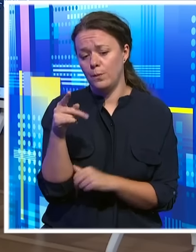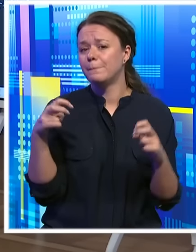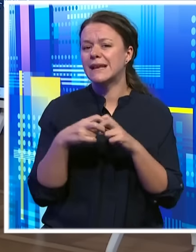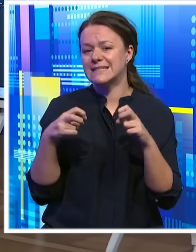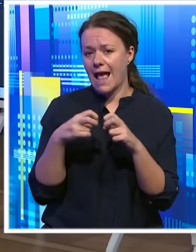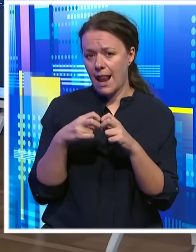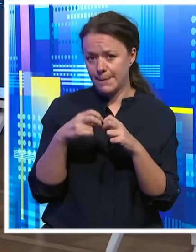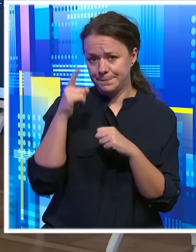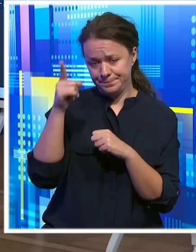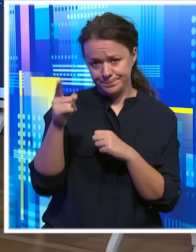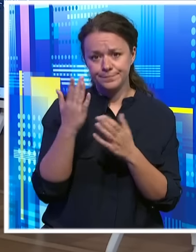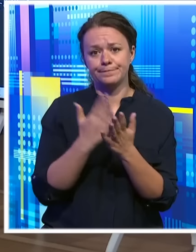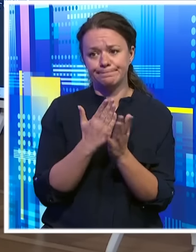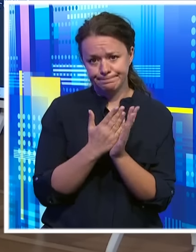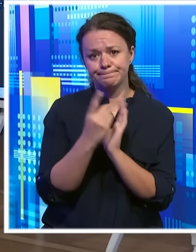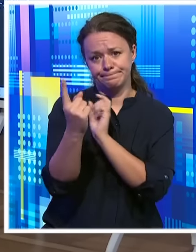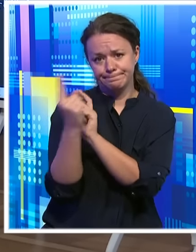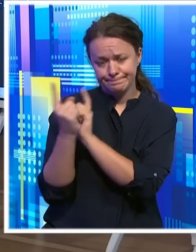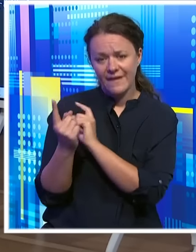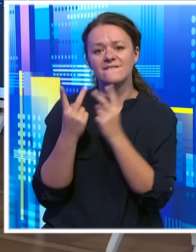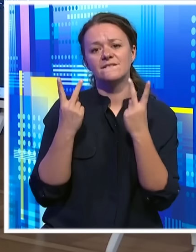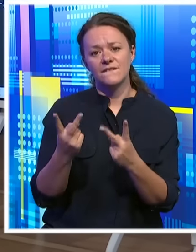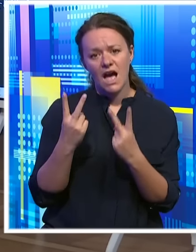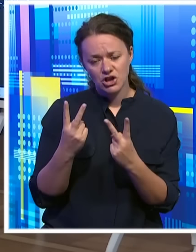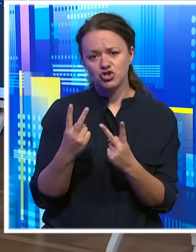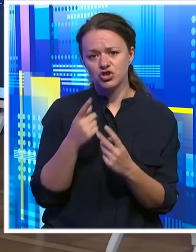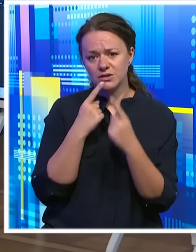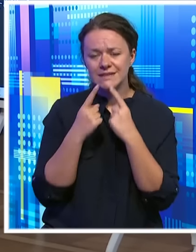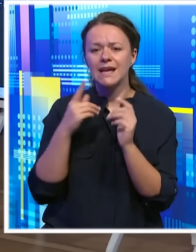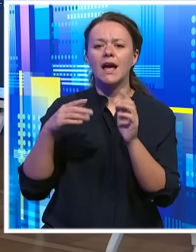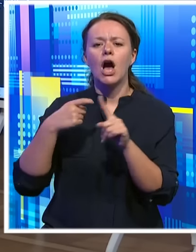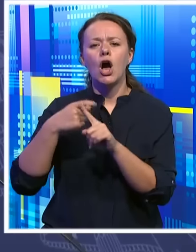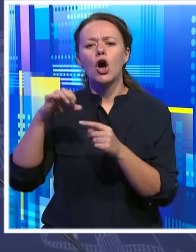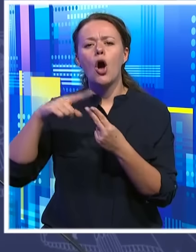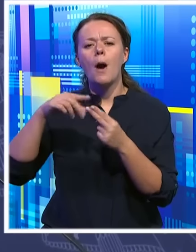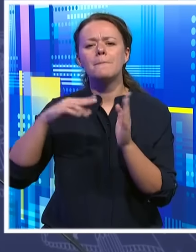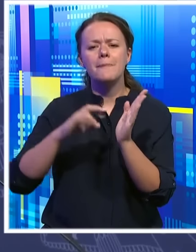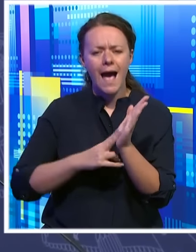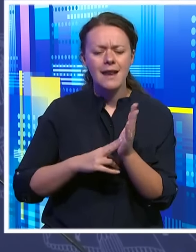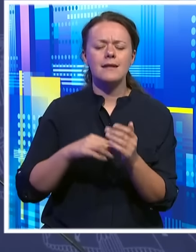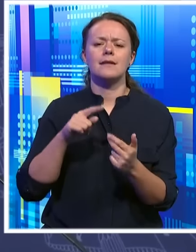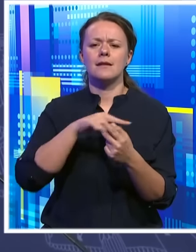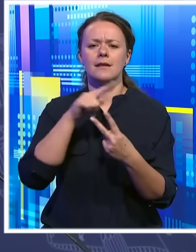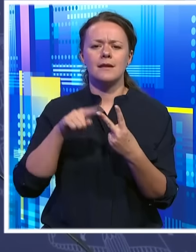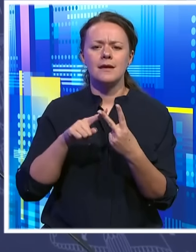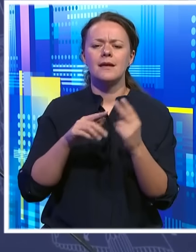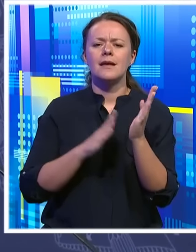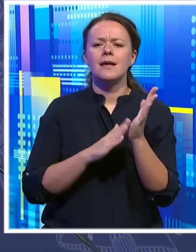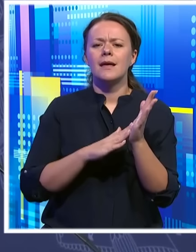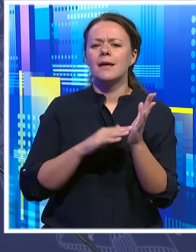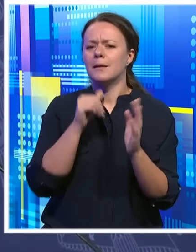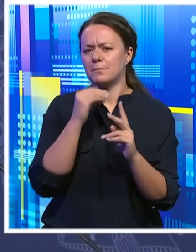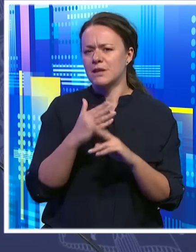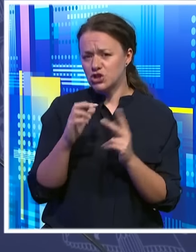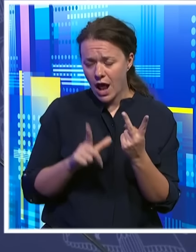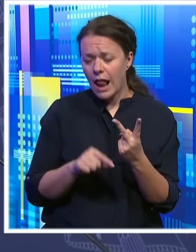Brisel, gde ću imati važne razgovore, pretpostavljam, i sa Kopmanom, i sa Mišelom, i sa još nekoliko ljudi. Kopman je digenijer koji nam je veoma